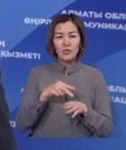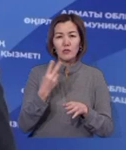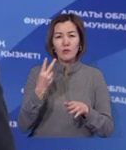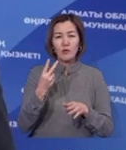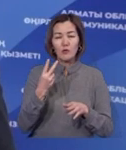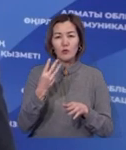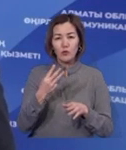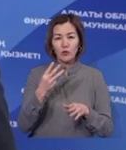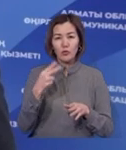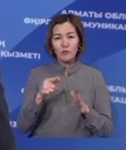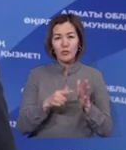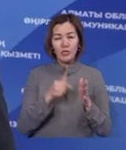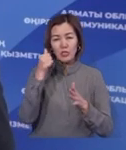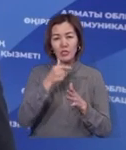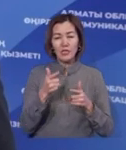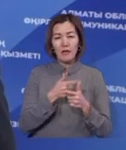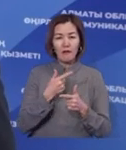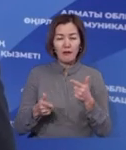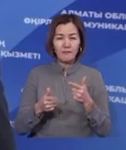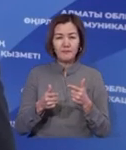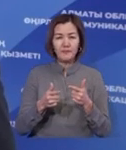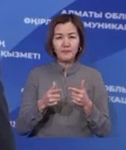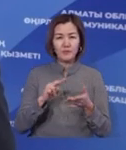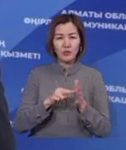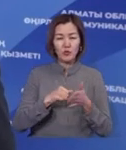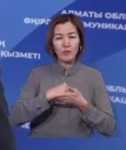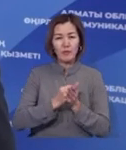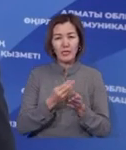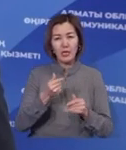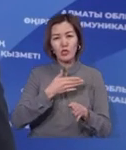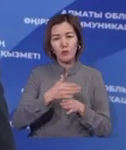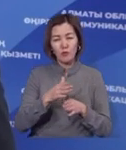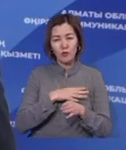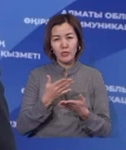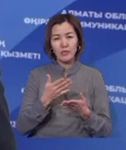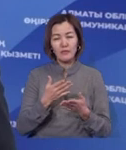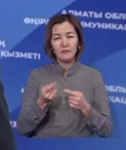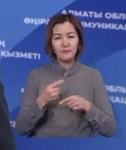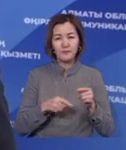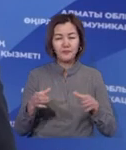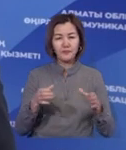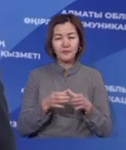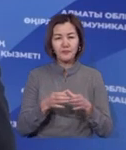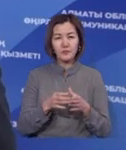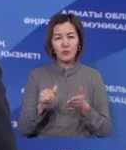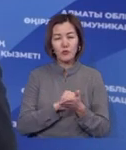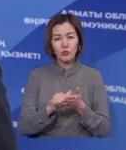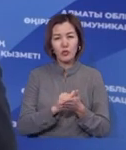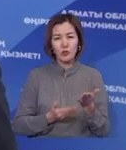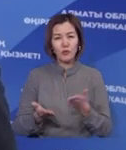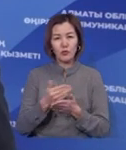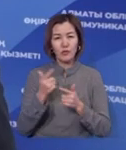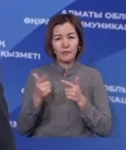23-27 жоспары бекітілді, қаражаты бөлінді. Бұл бойынша да қазір Қонаев әлеуметтік кәсіпкерлік корпорациясы құжаттарын